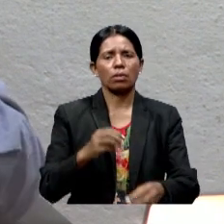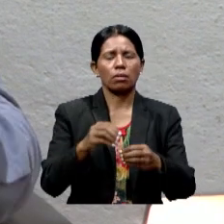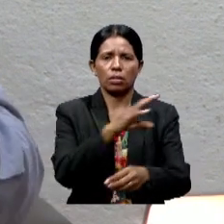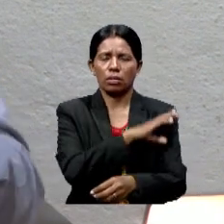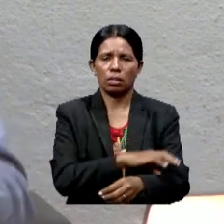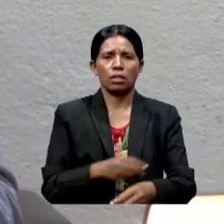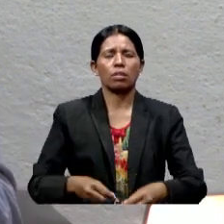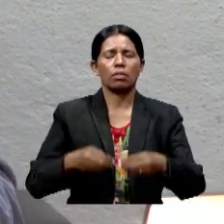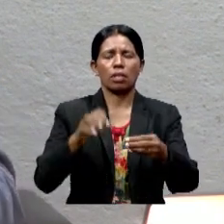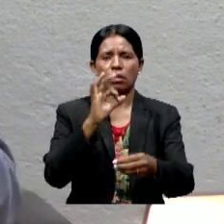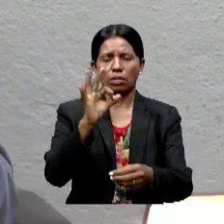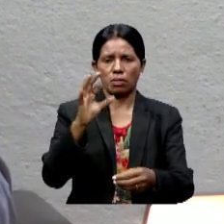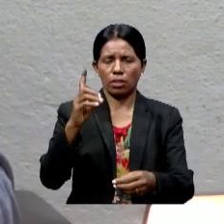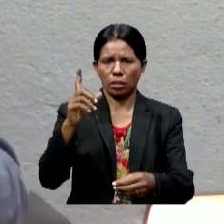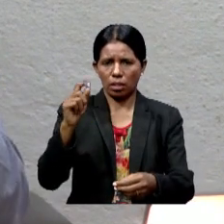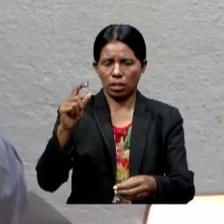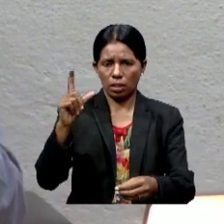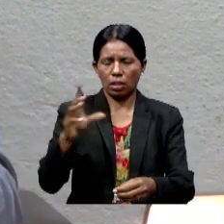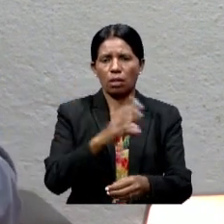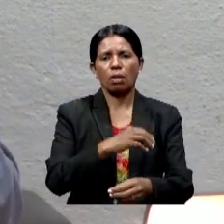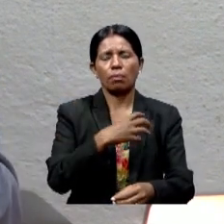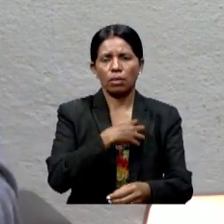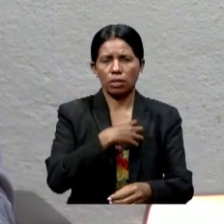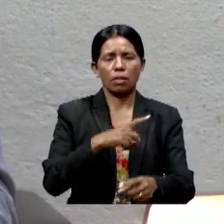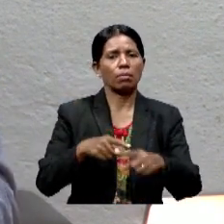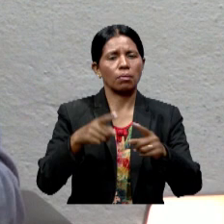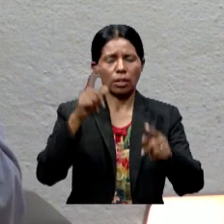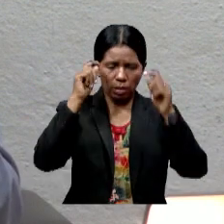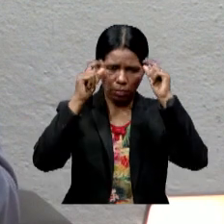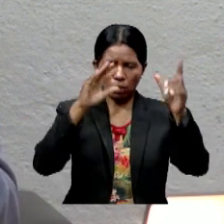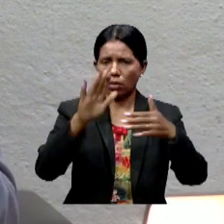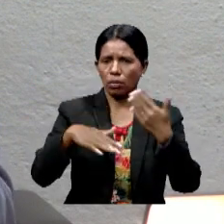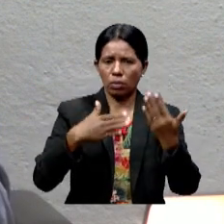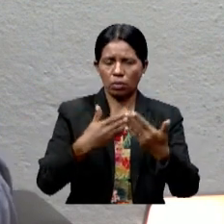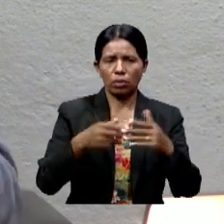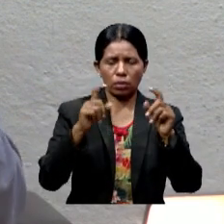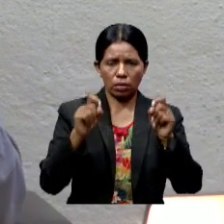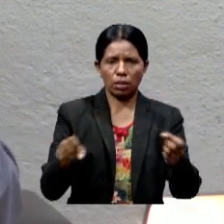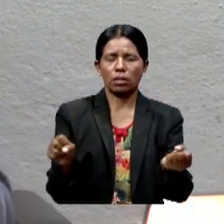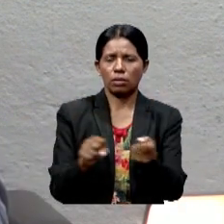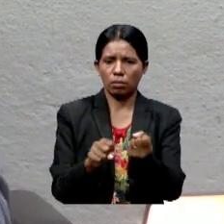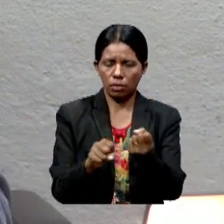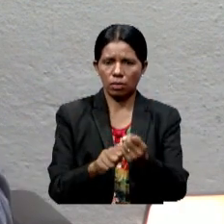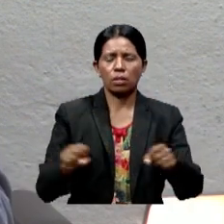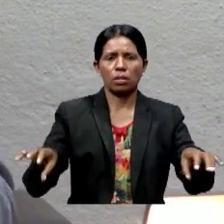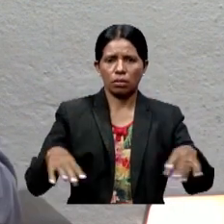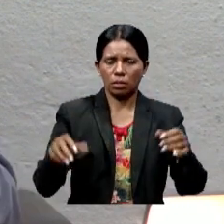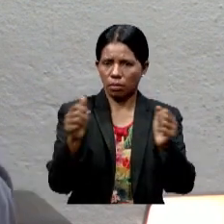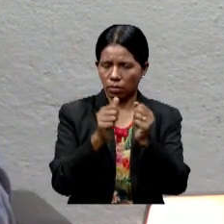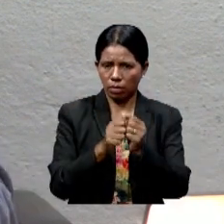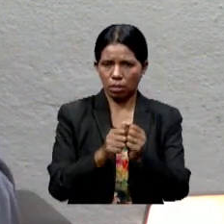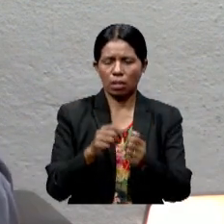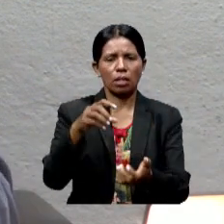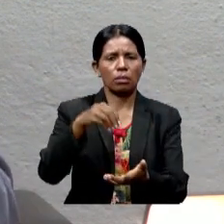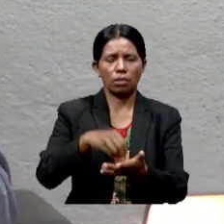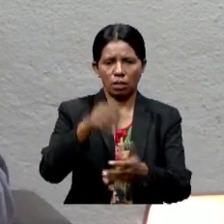foret FFDTL o PNTL maibe Timor oan hotu hotu tengi kontribui servisu hamutu atu